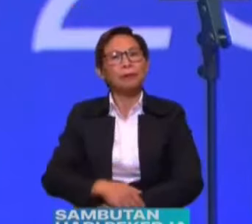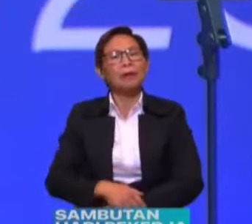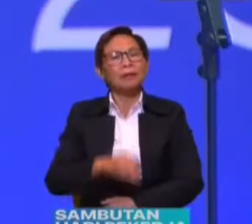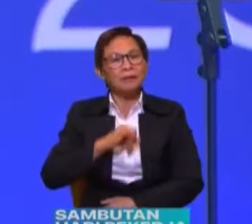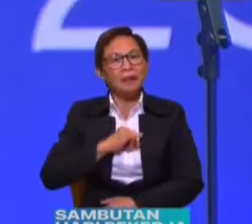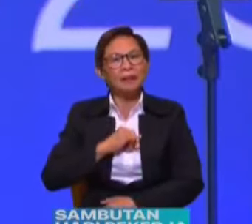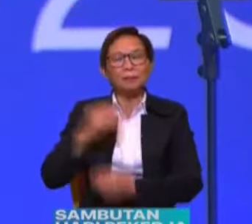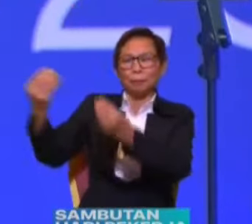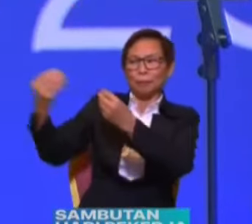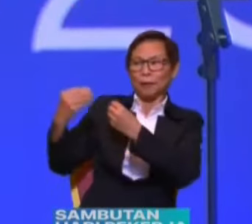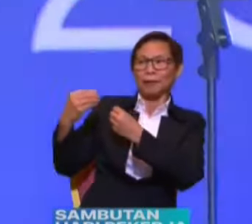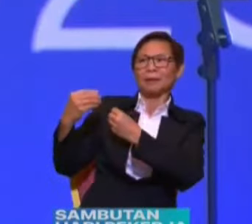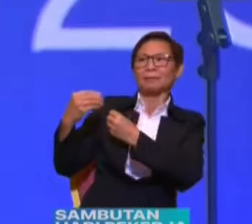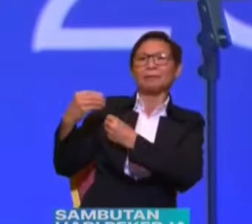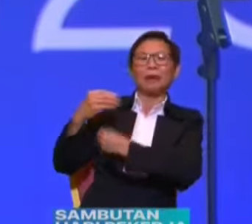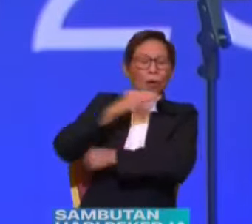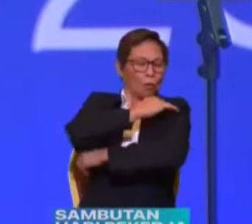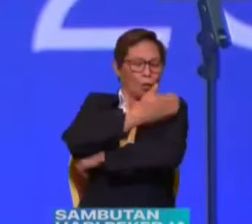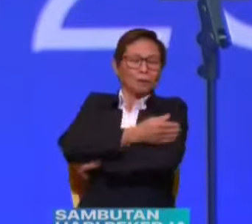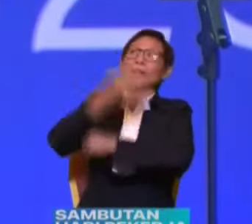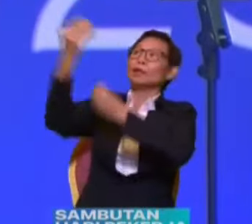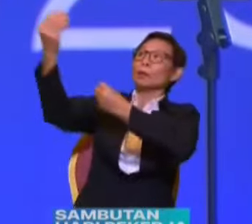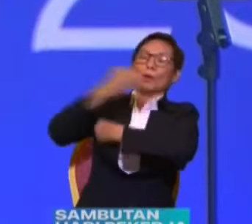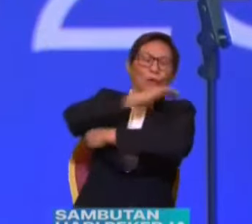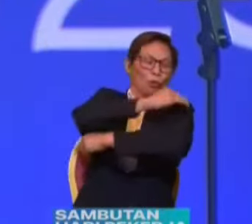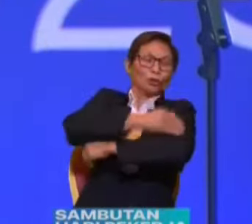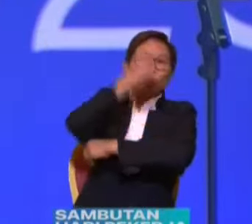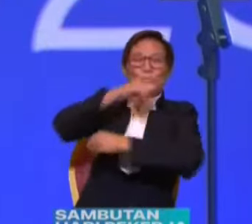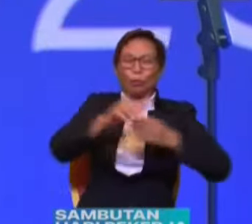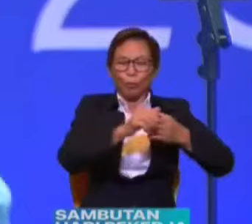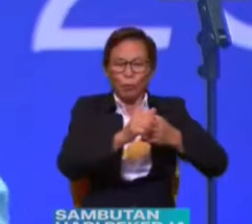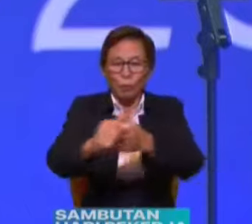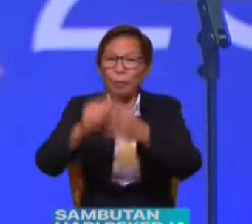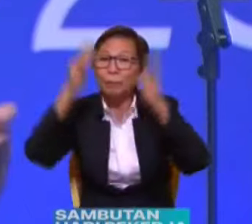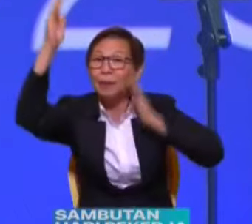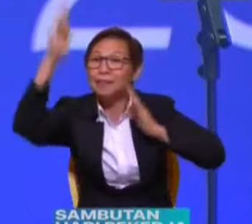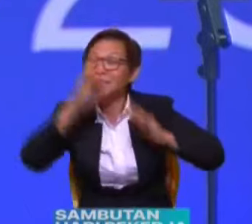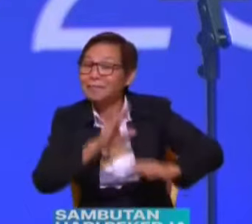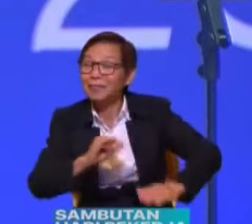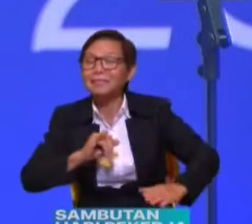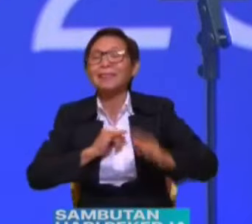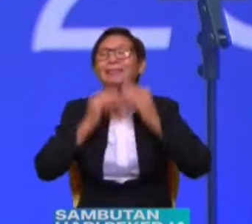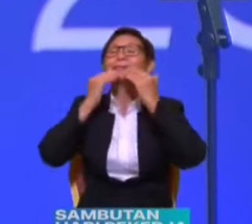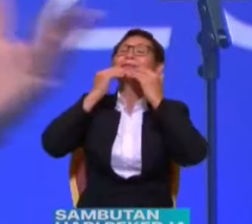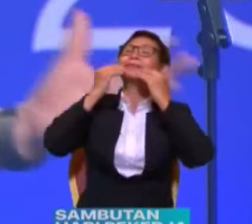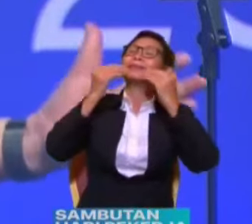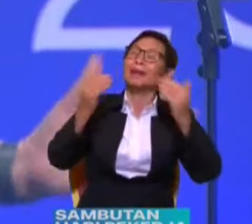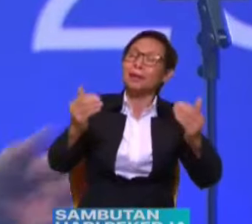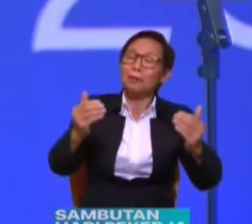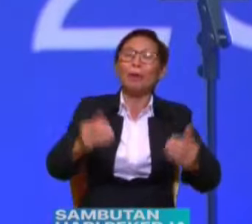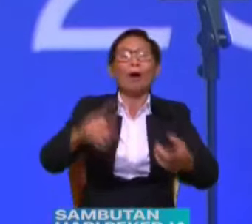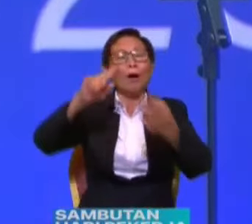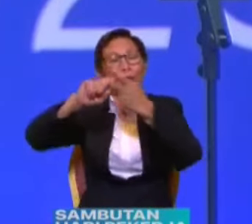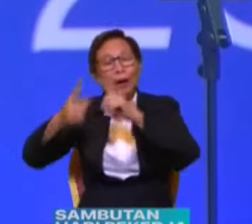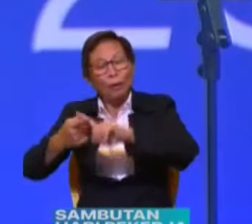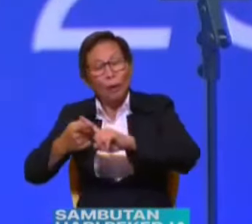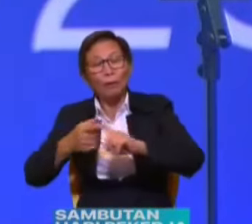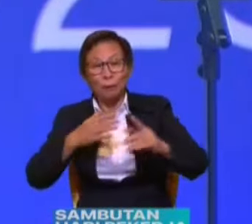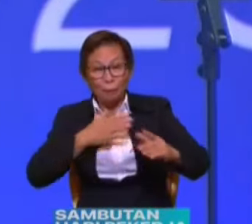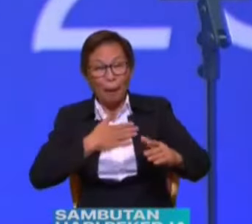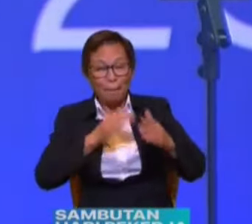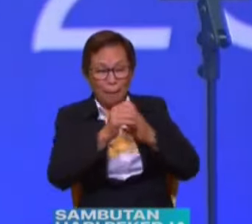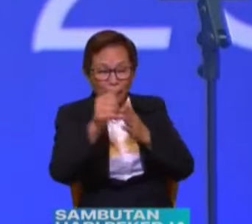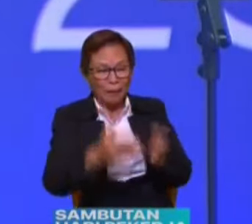Saya diberi mandat untuk memimpin negara ini. Dan saya bersyukur ke rakan-rakan dalam barisan